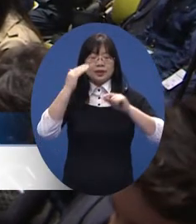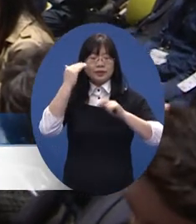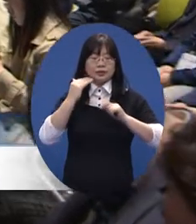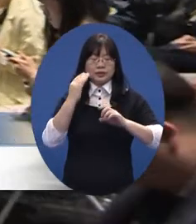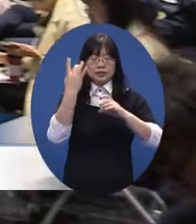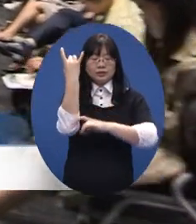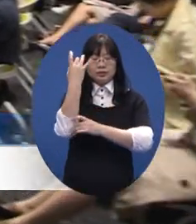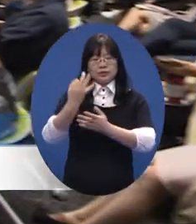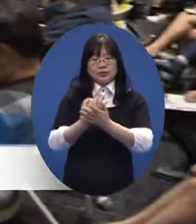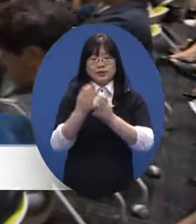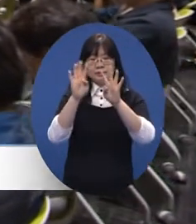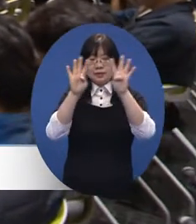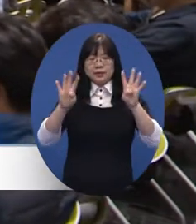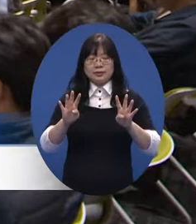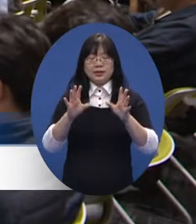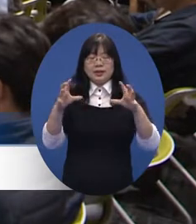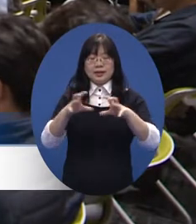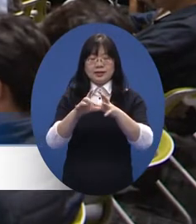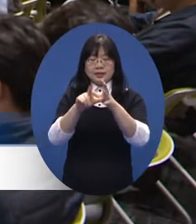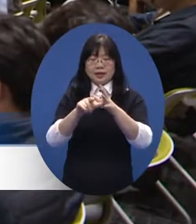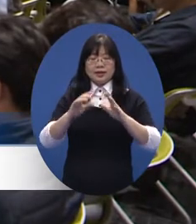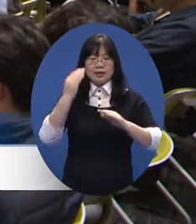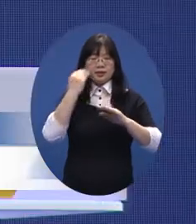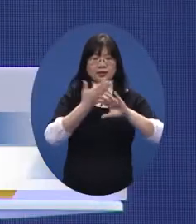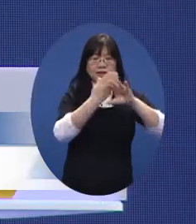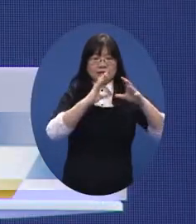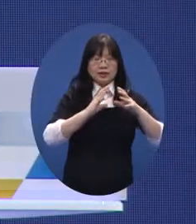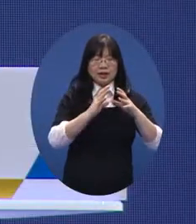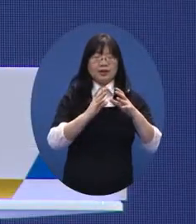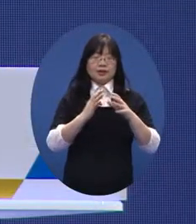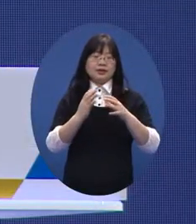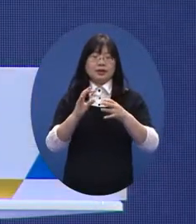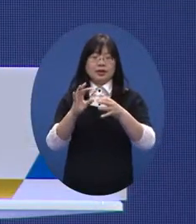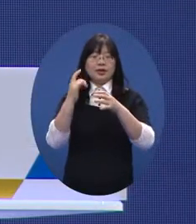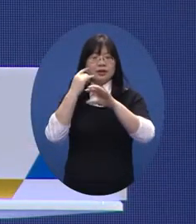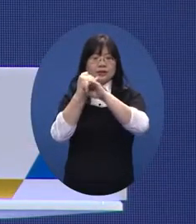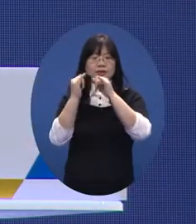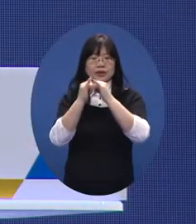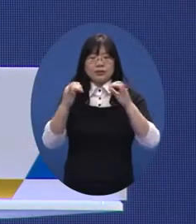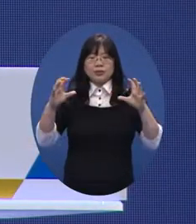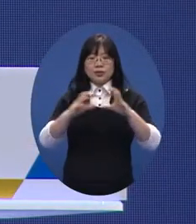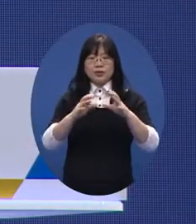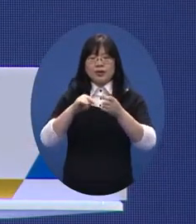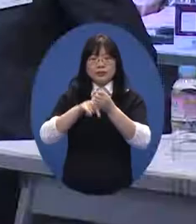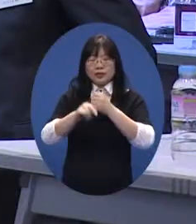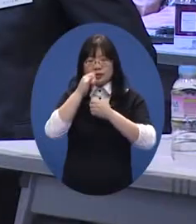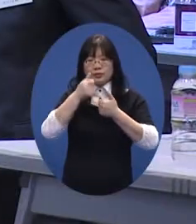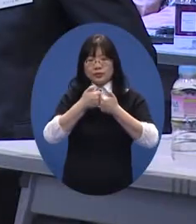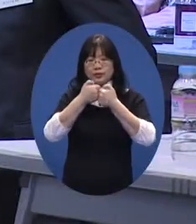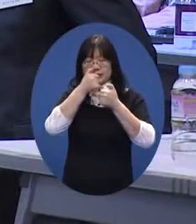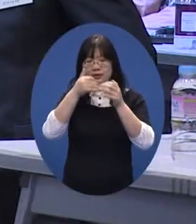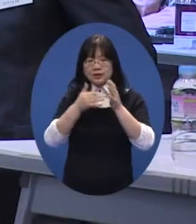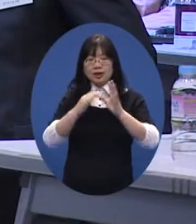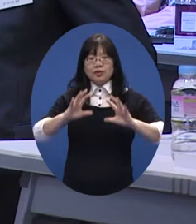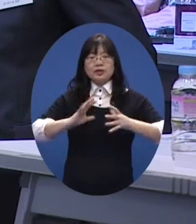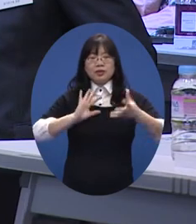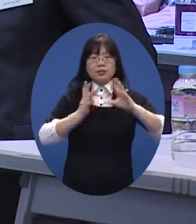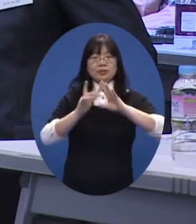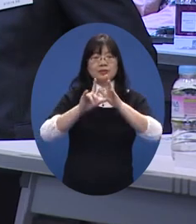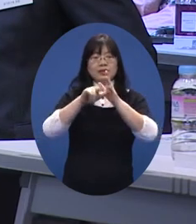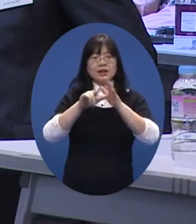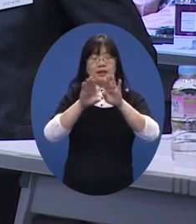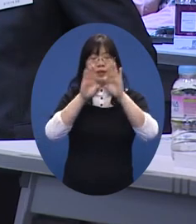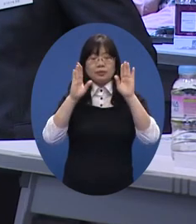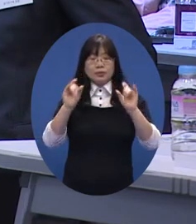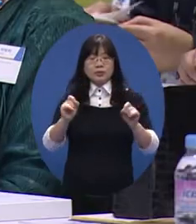2019 대한민국 기본소득 박람회에선 국내외 석학들이 모여 기본소득에 대한 심도 있는 논의를 이어갔습니다. 국제